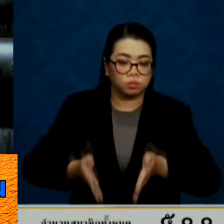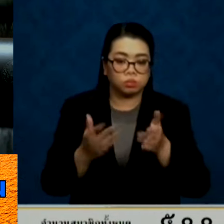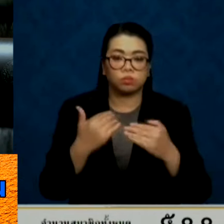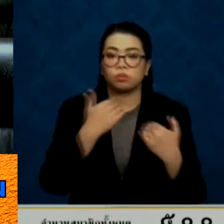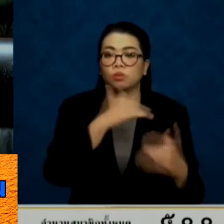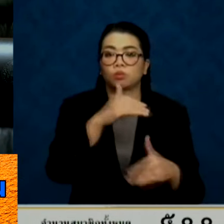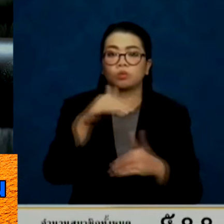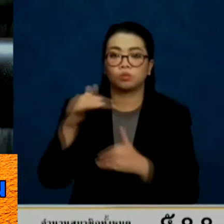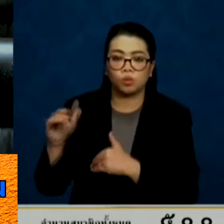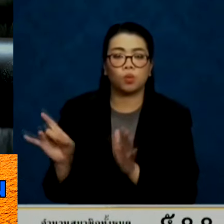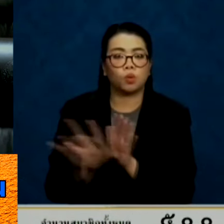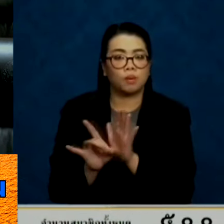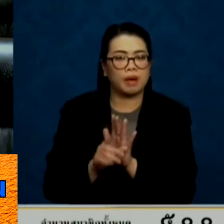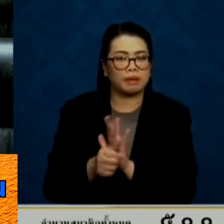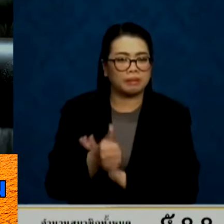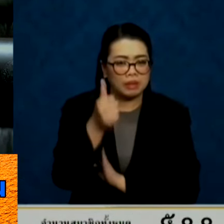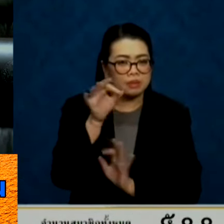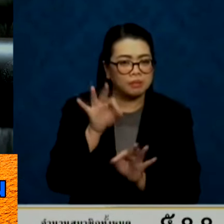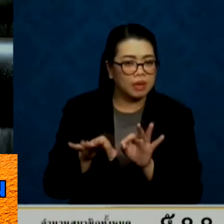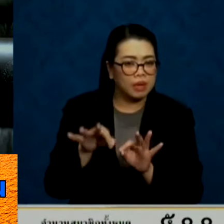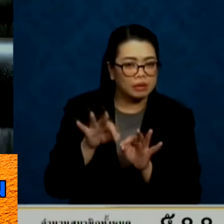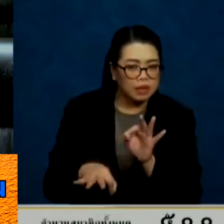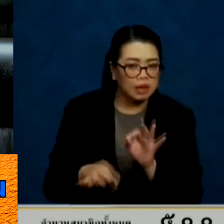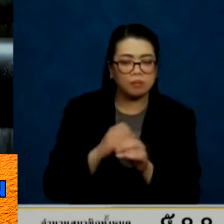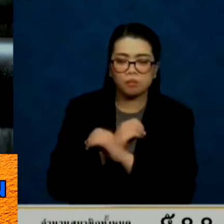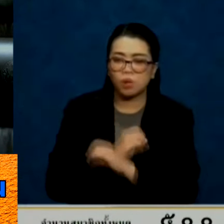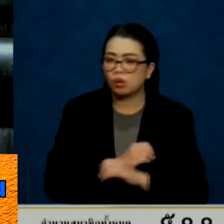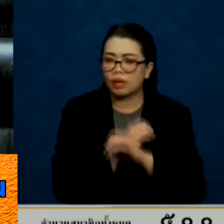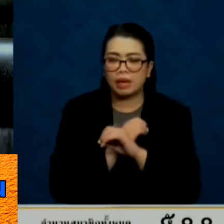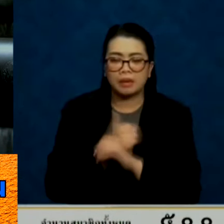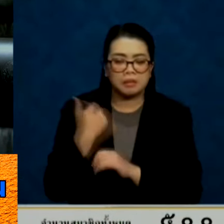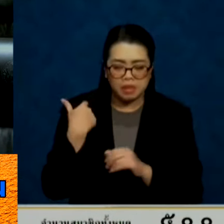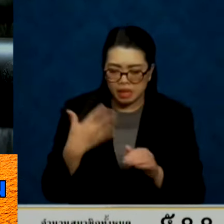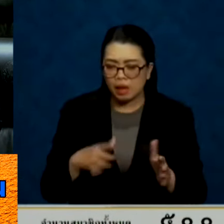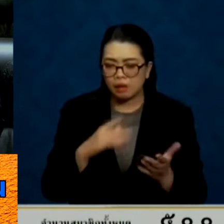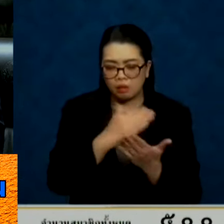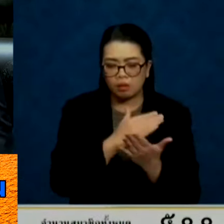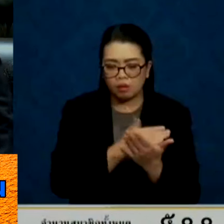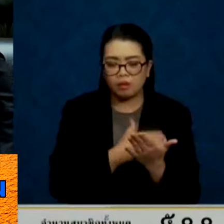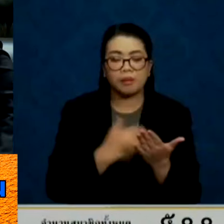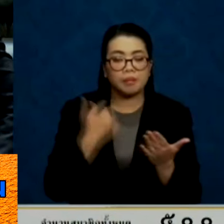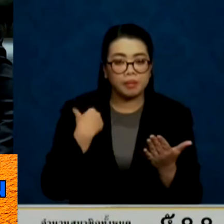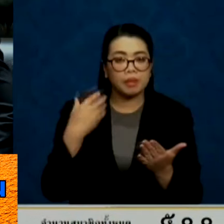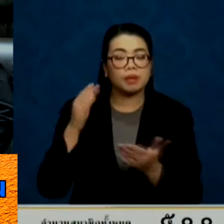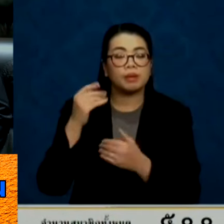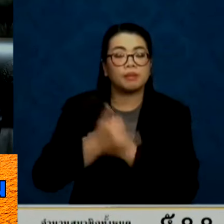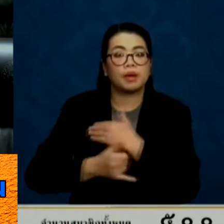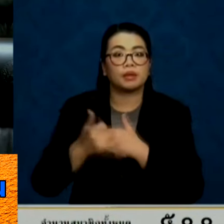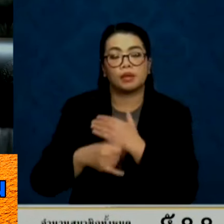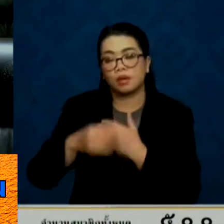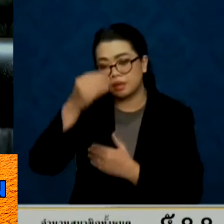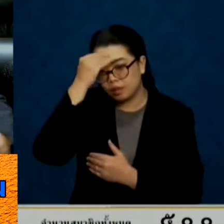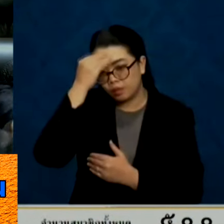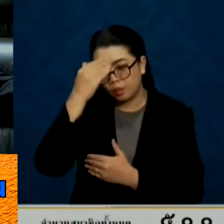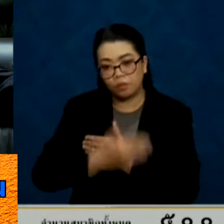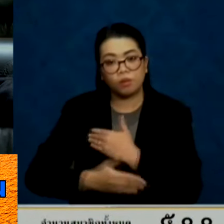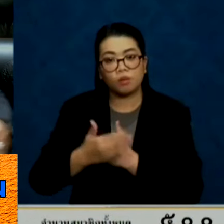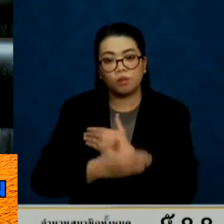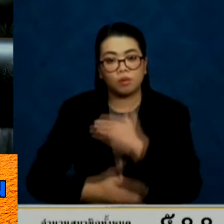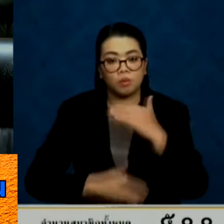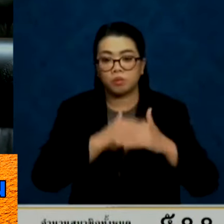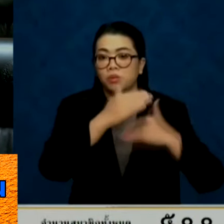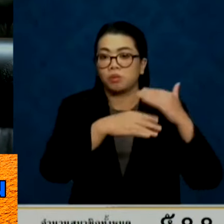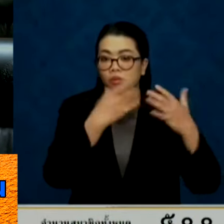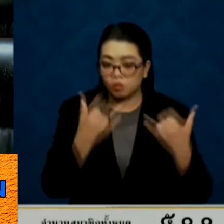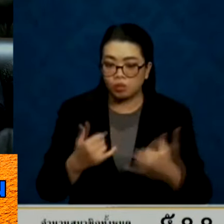ผลส่ที่มประสิทธภาพปรยัดปลอดภัทุส่ทกอย่มหมดในเรaningงานแล้วก็ประเทศญιปุ่นเขากใช้ระบบรางมาจบปเทศเขาก